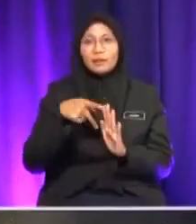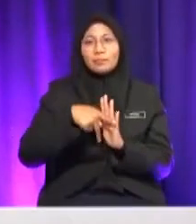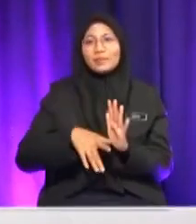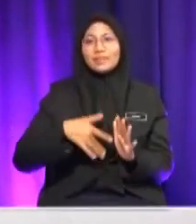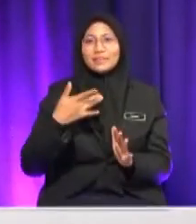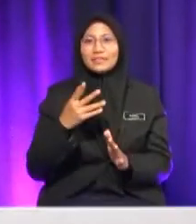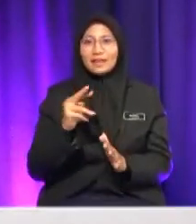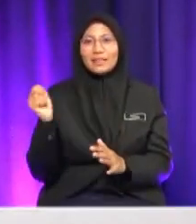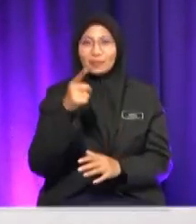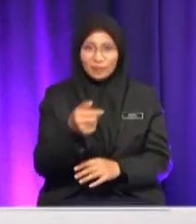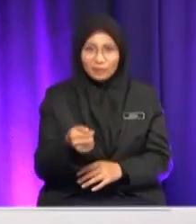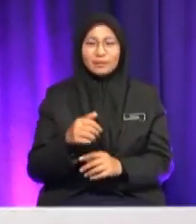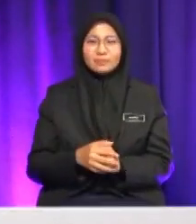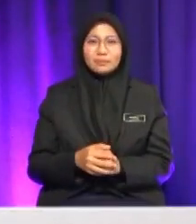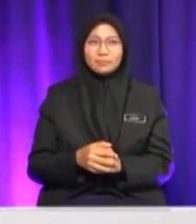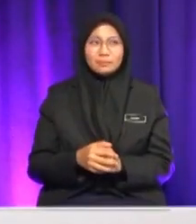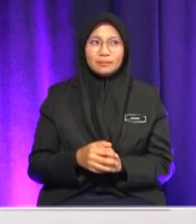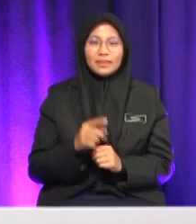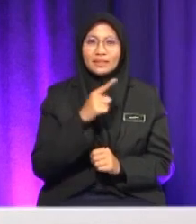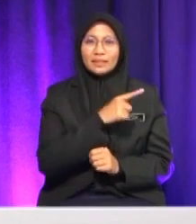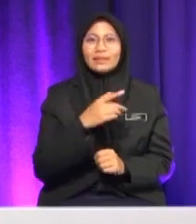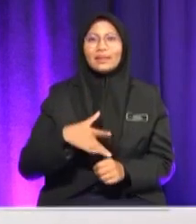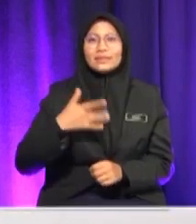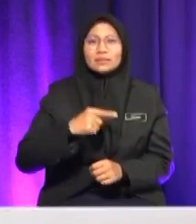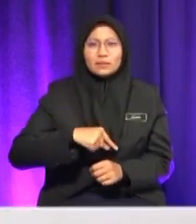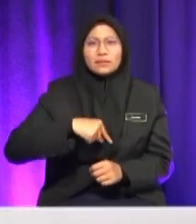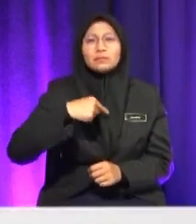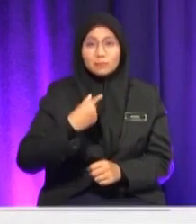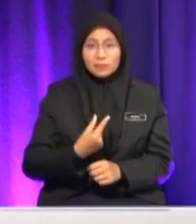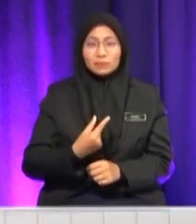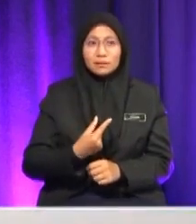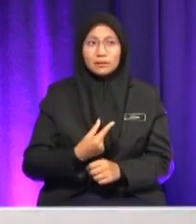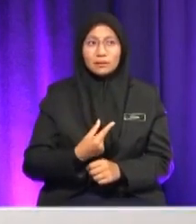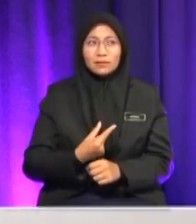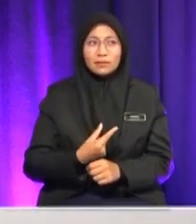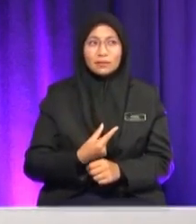Saya berasa gembira dan sebab saya